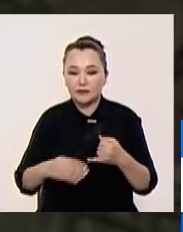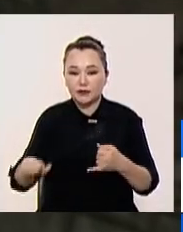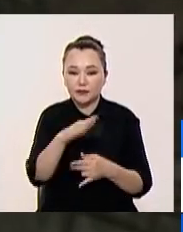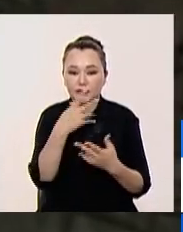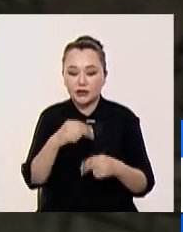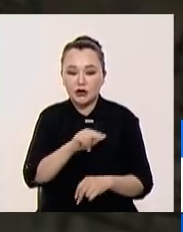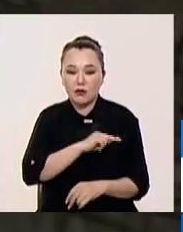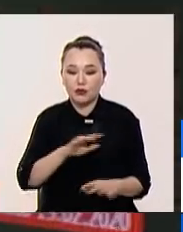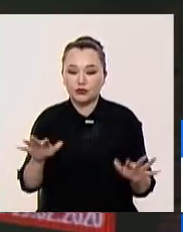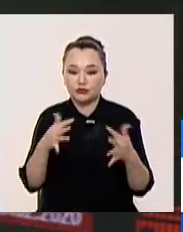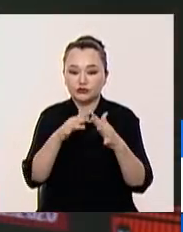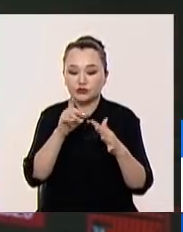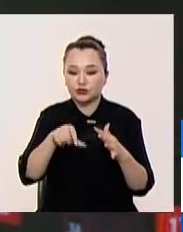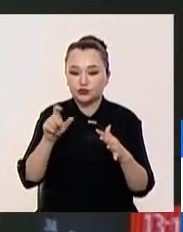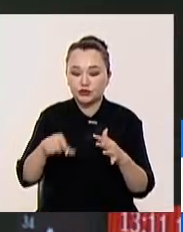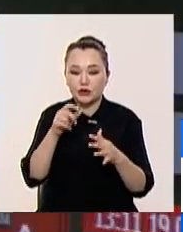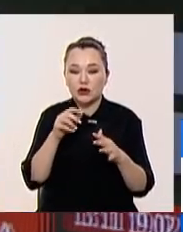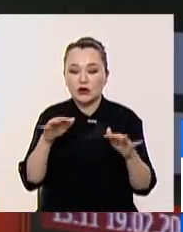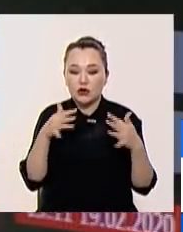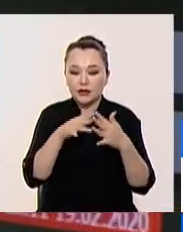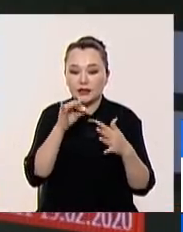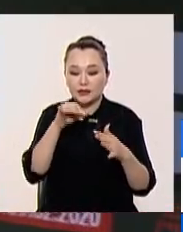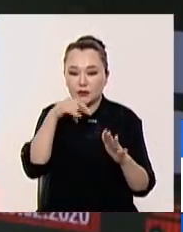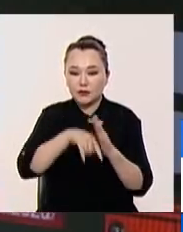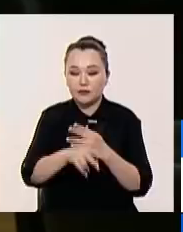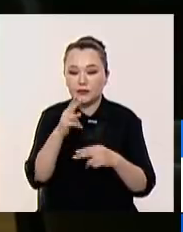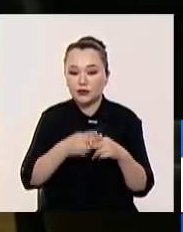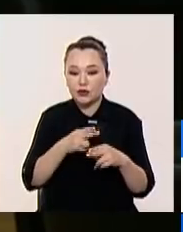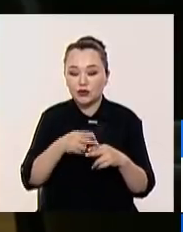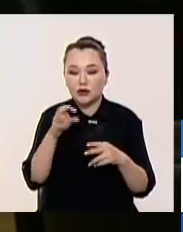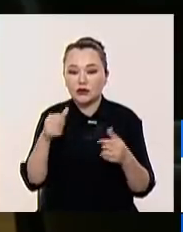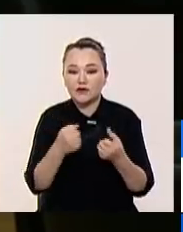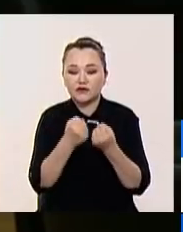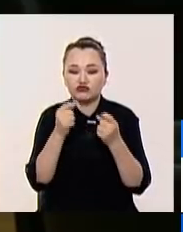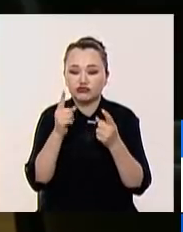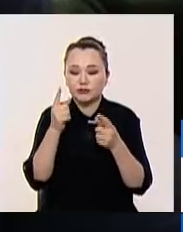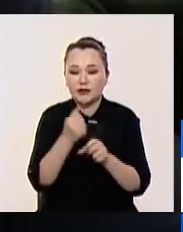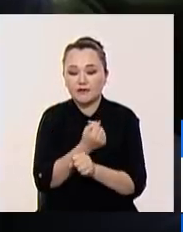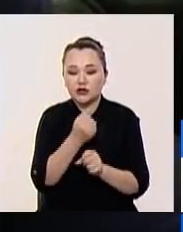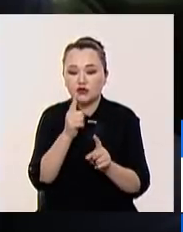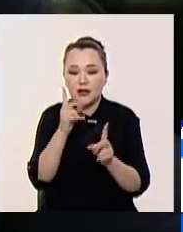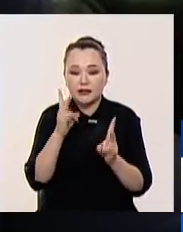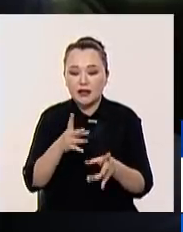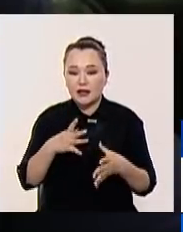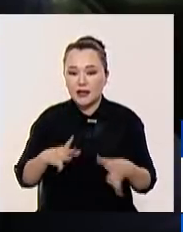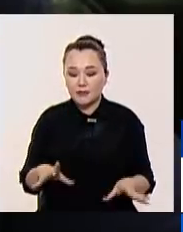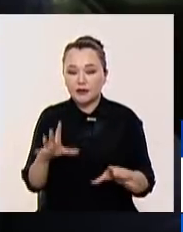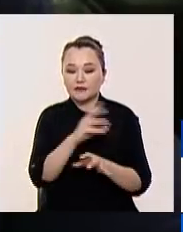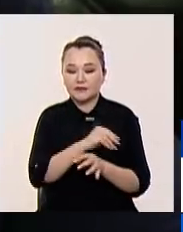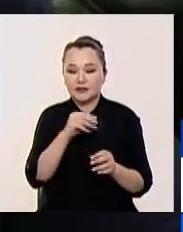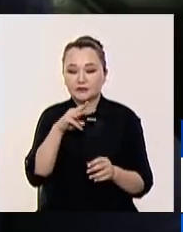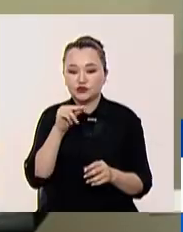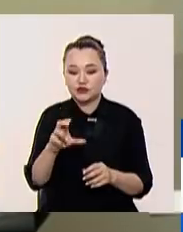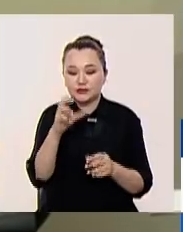работают горняки и металлурги. Это уменьшит аварийные ситуации и производственный травматизм, считают представители «Казцинка» и